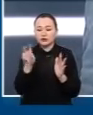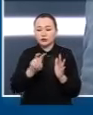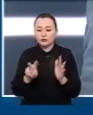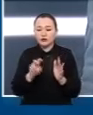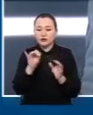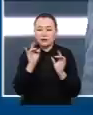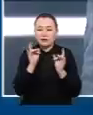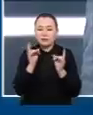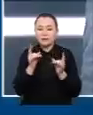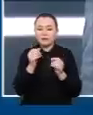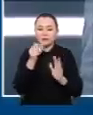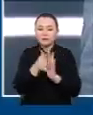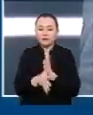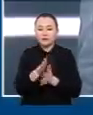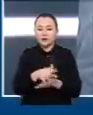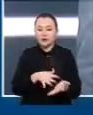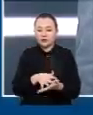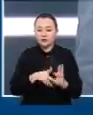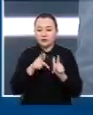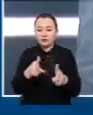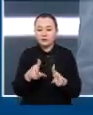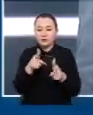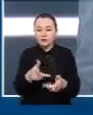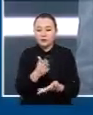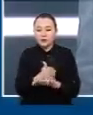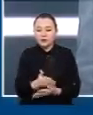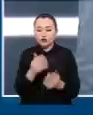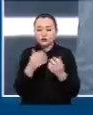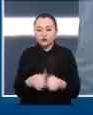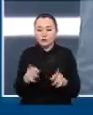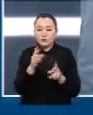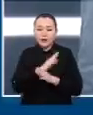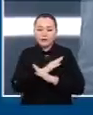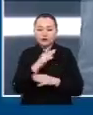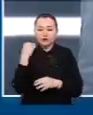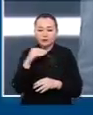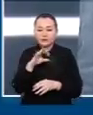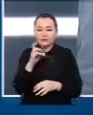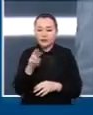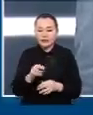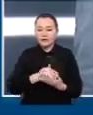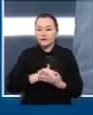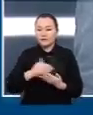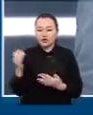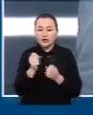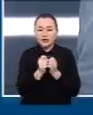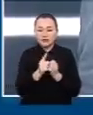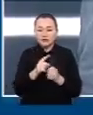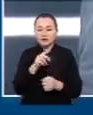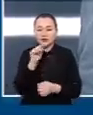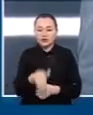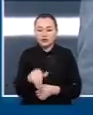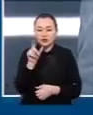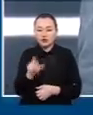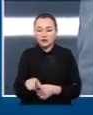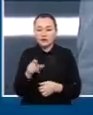и пожертвования продолжают поступать. Тем временем число погибших в Турции и Сирии превысило 11 тысяч